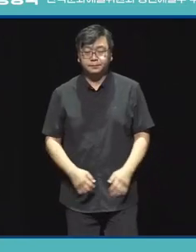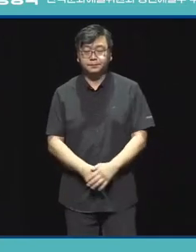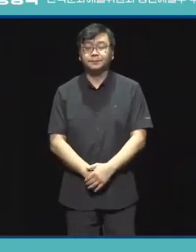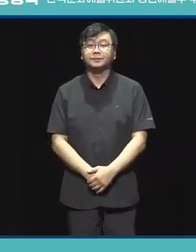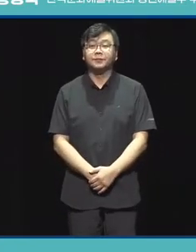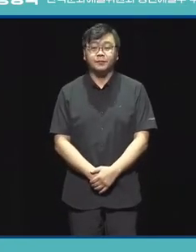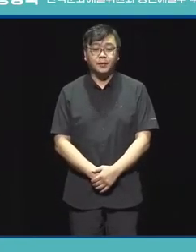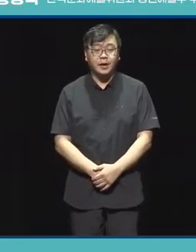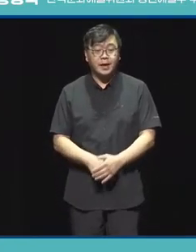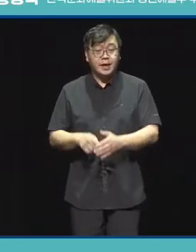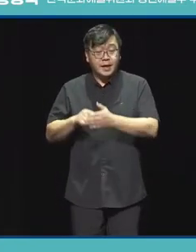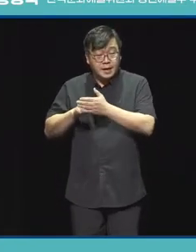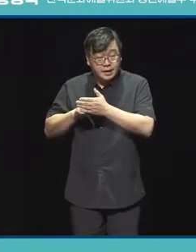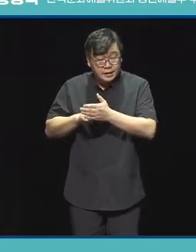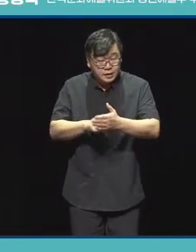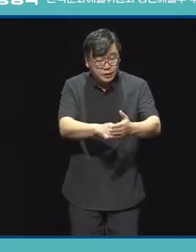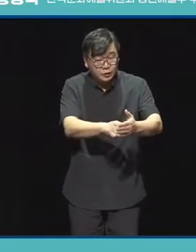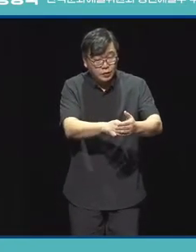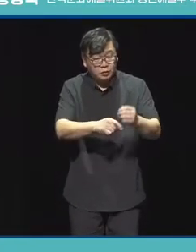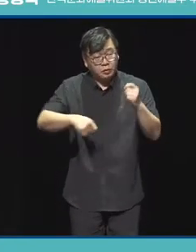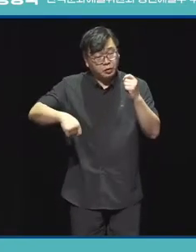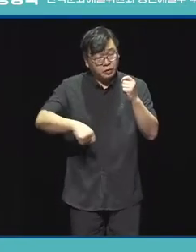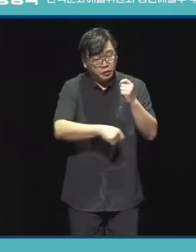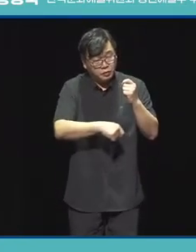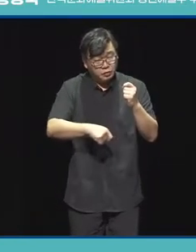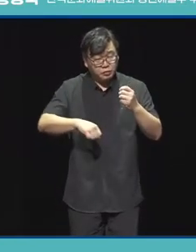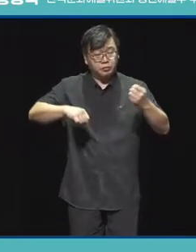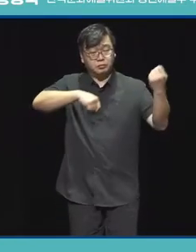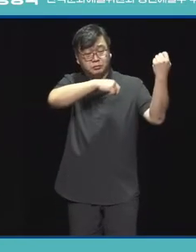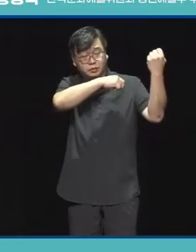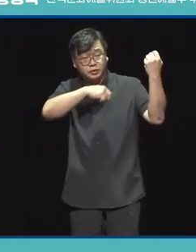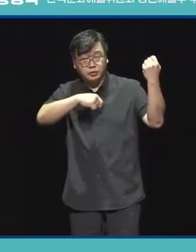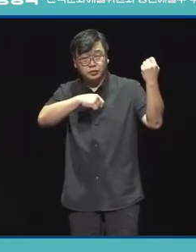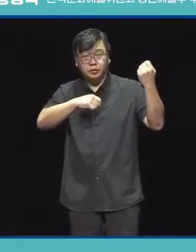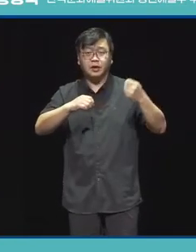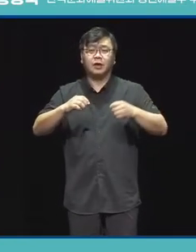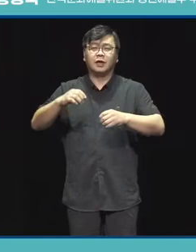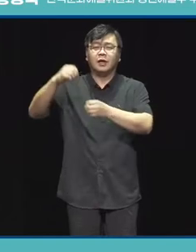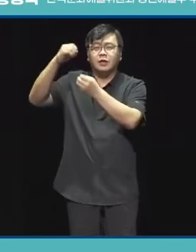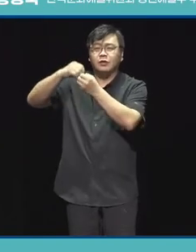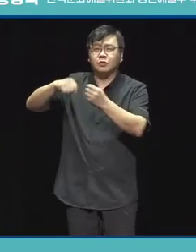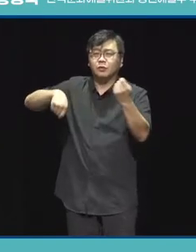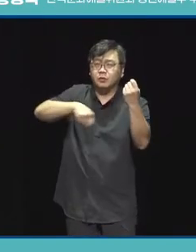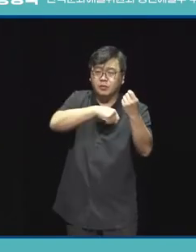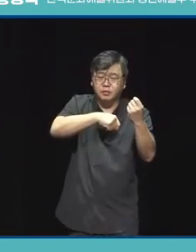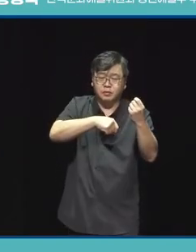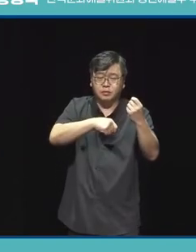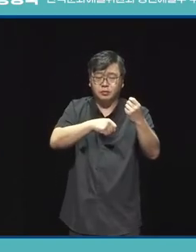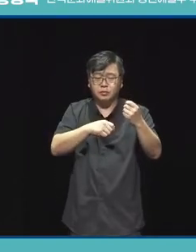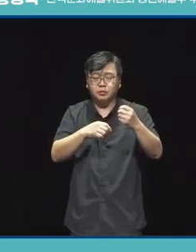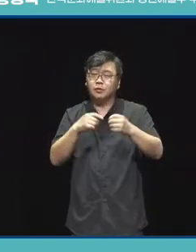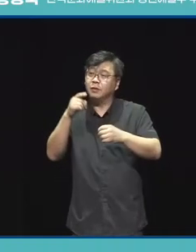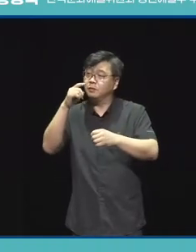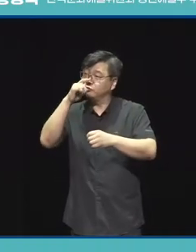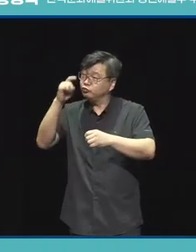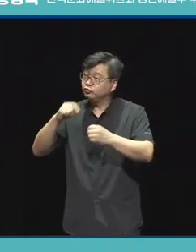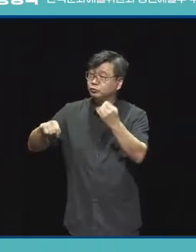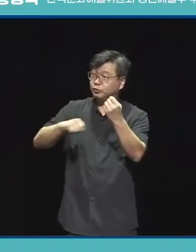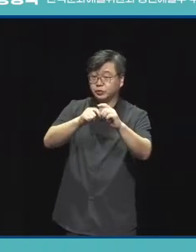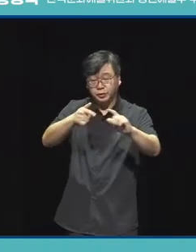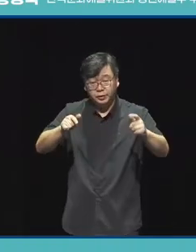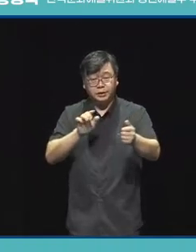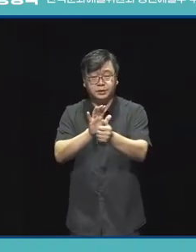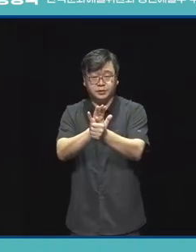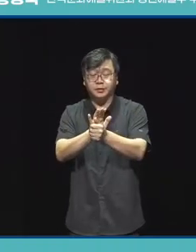다음은 지소견주 지원사업입니다 국악과 양악 음악 부분에 해당되는 사업이 되겠습니다